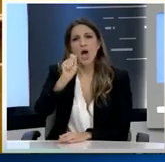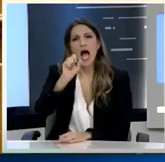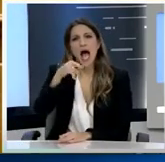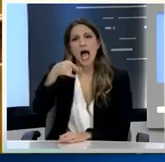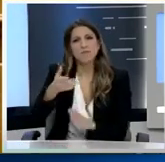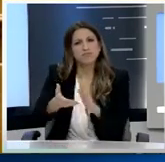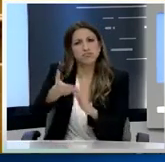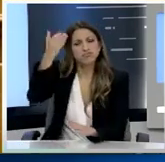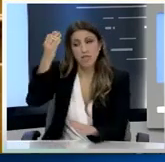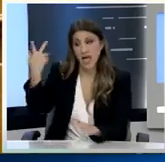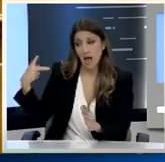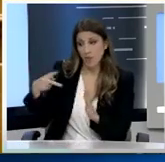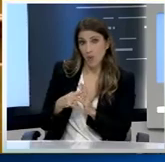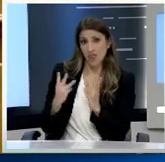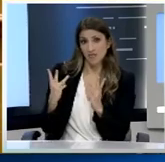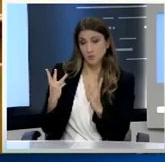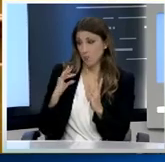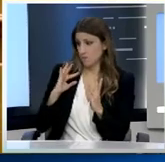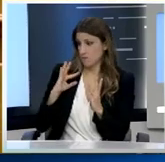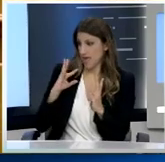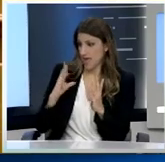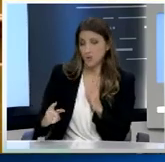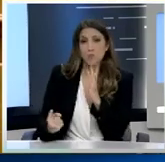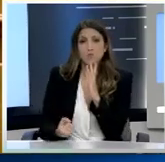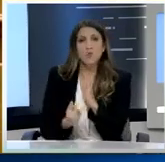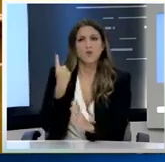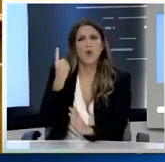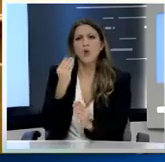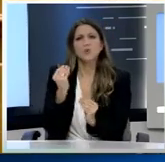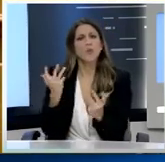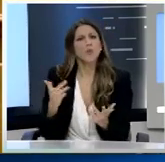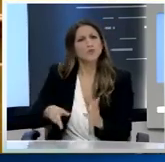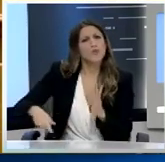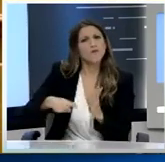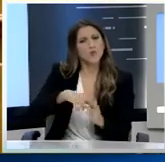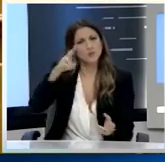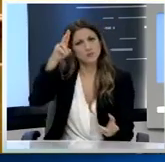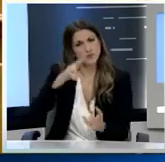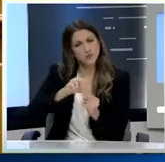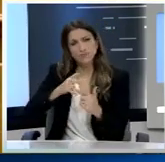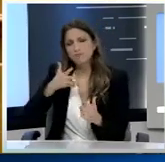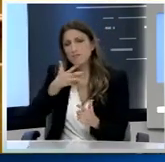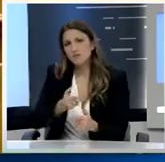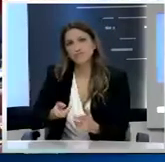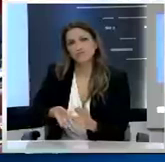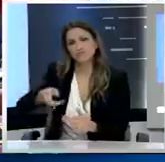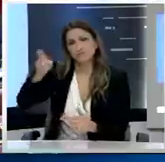το 2008 με τρόπο ισόρροπο μεταξύ μείωσης φόρων και αύξησης δαπανών.